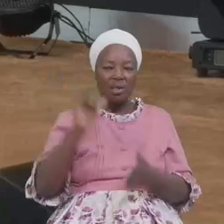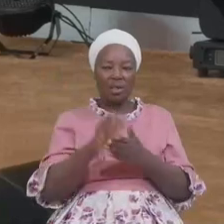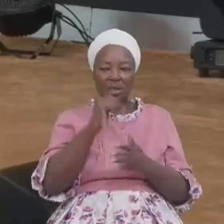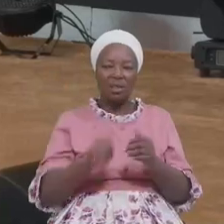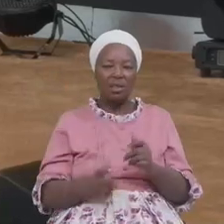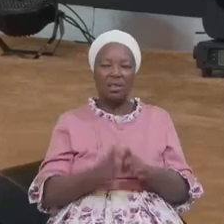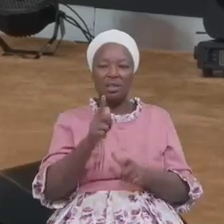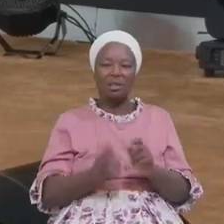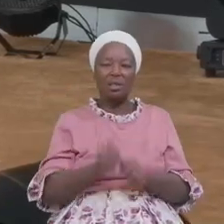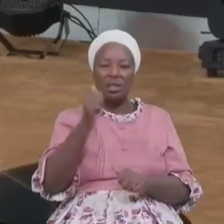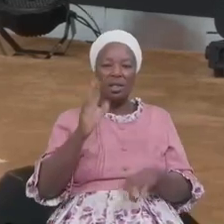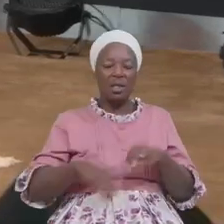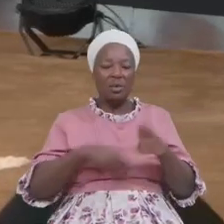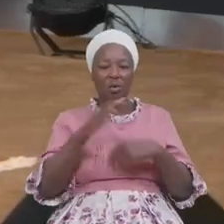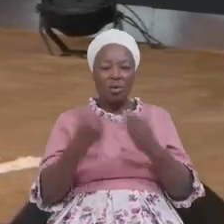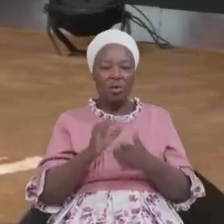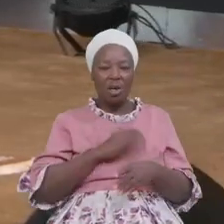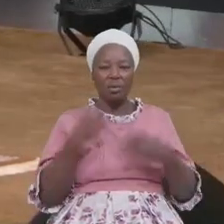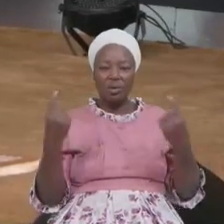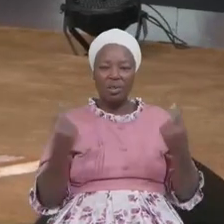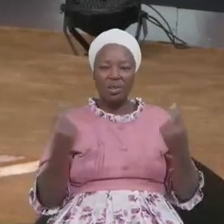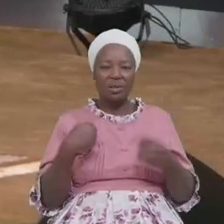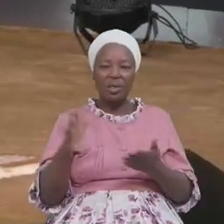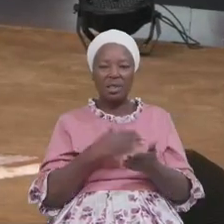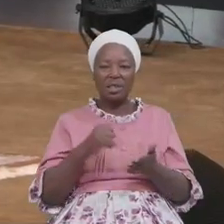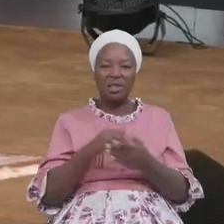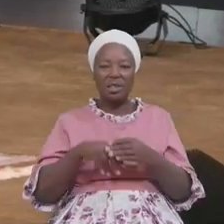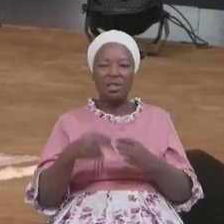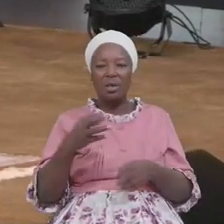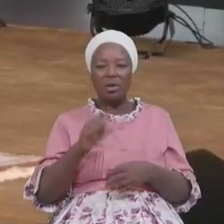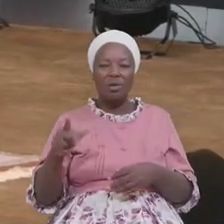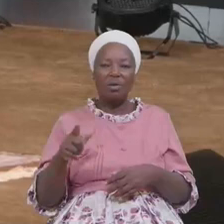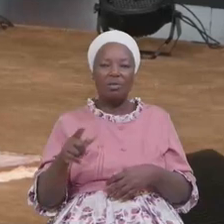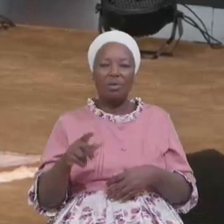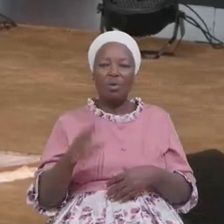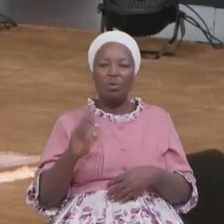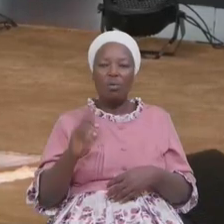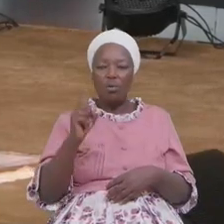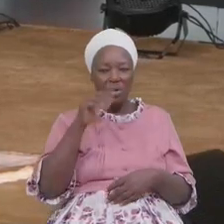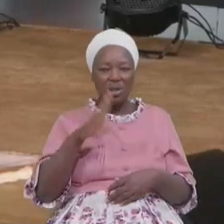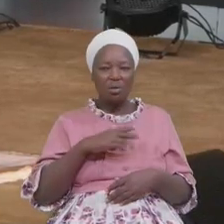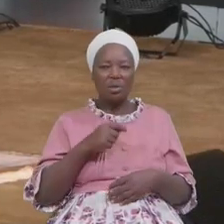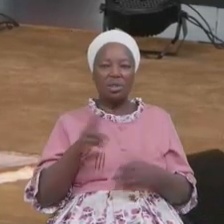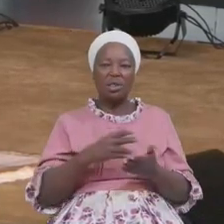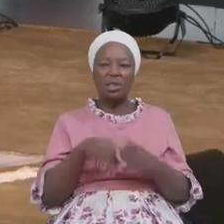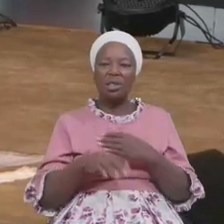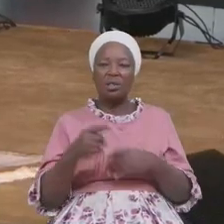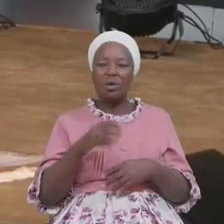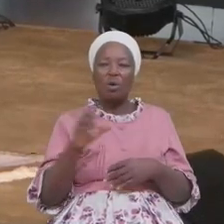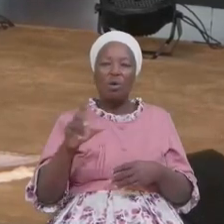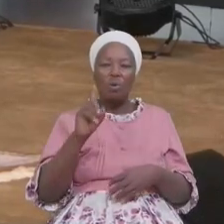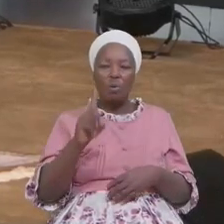péchés. Il y avait quelqu'un dans le pavillon 1 qui pleurait. Pleurait. C'était